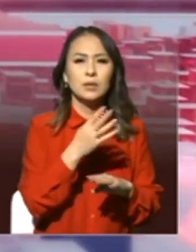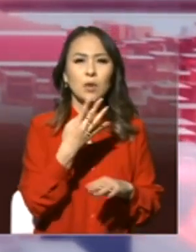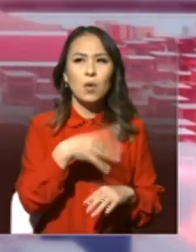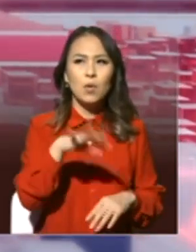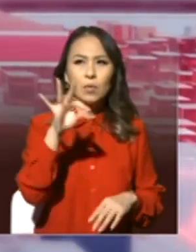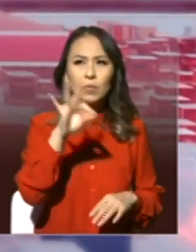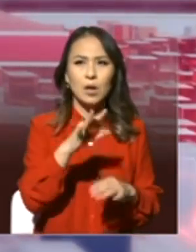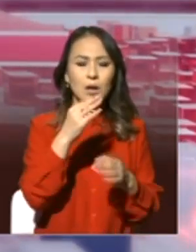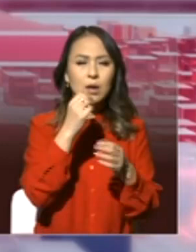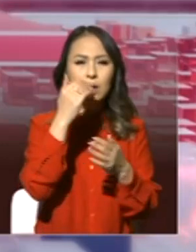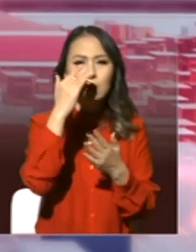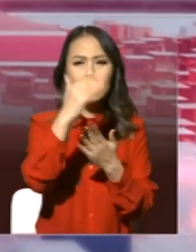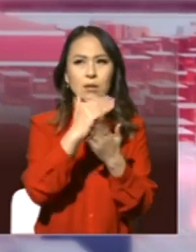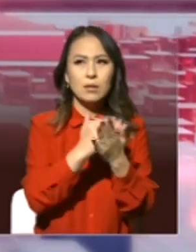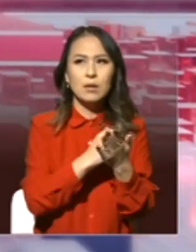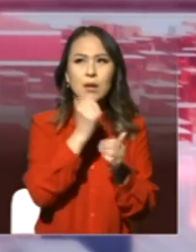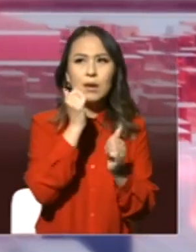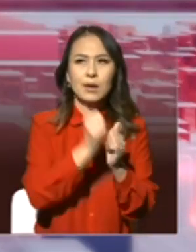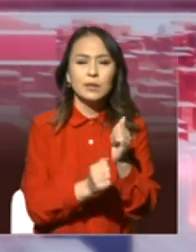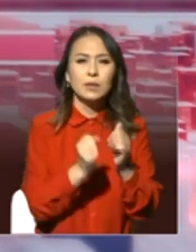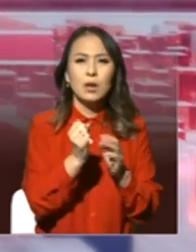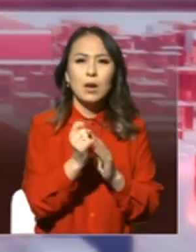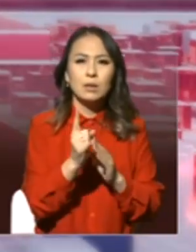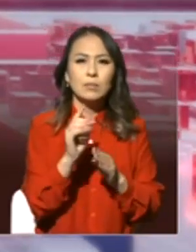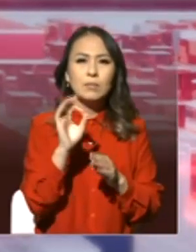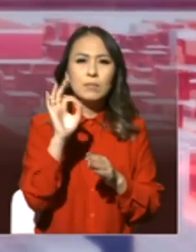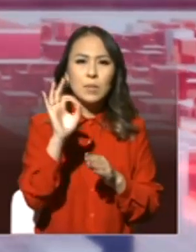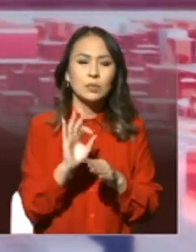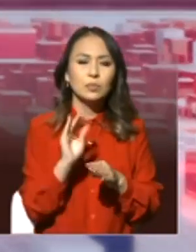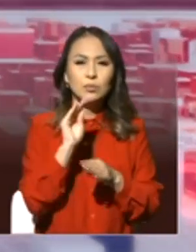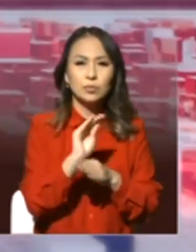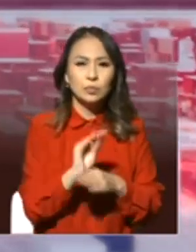өнімдері әрқайсысының үстінен 11% қосуымызға бола ма?